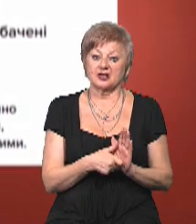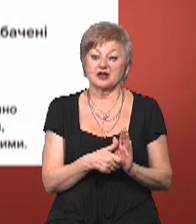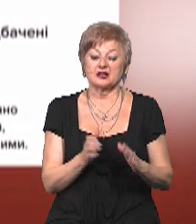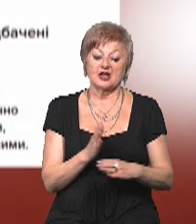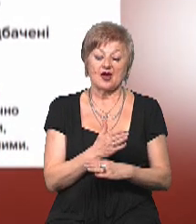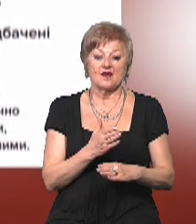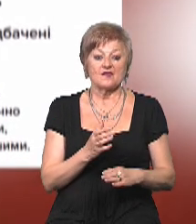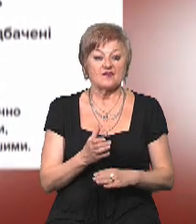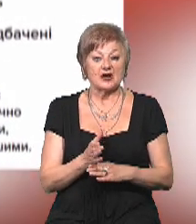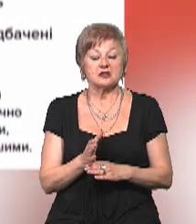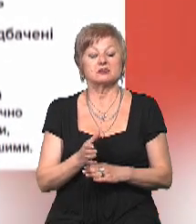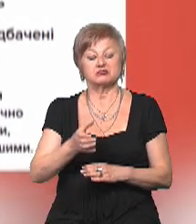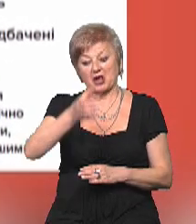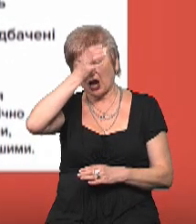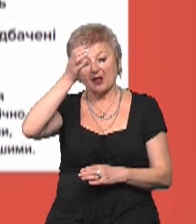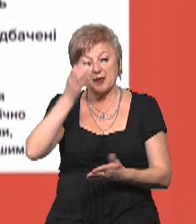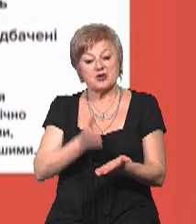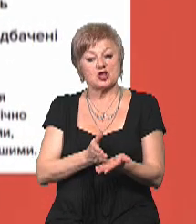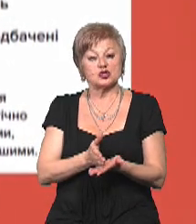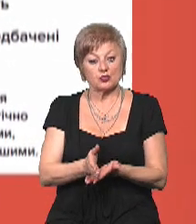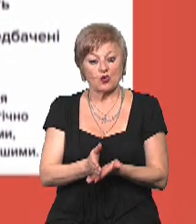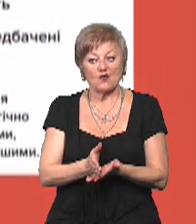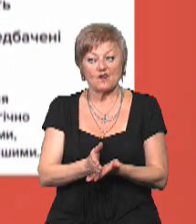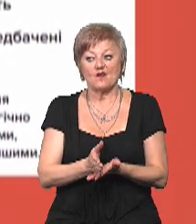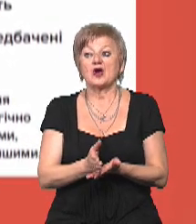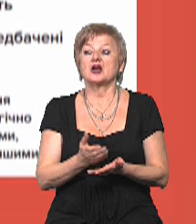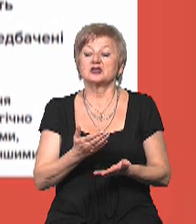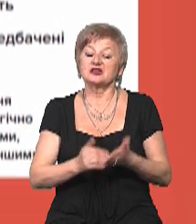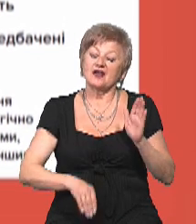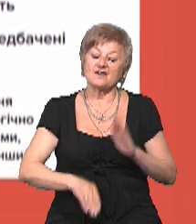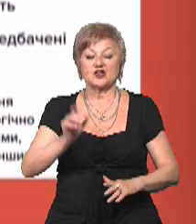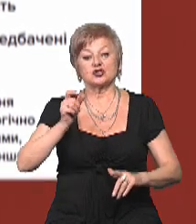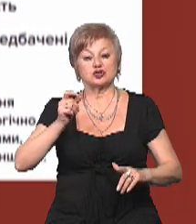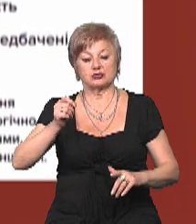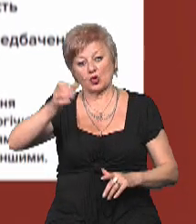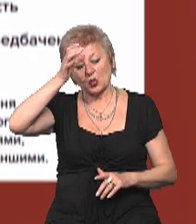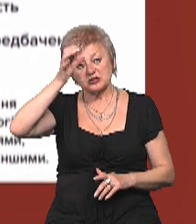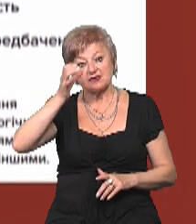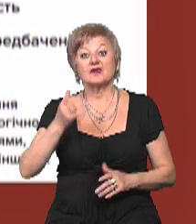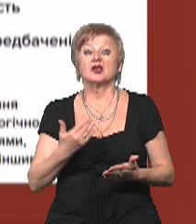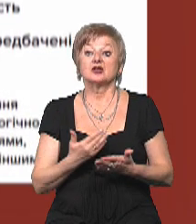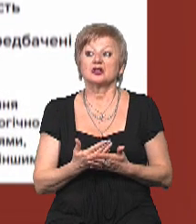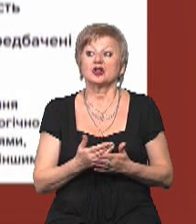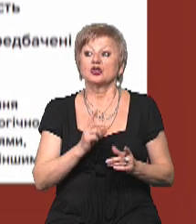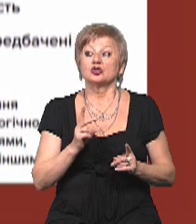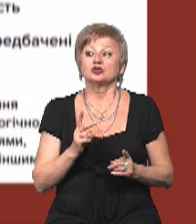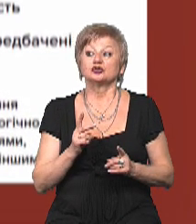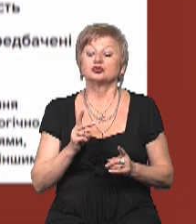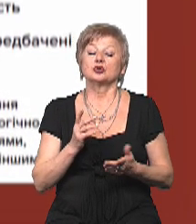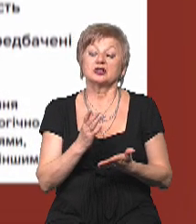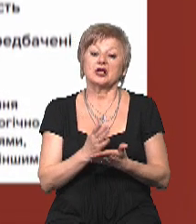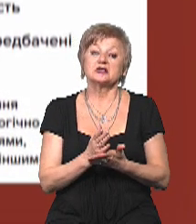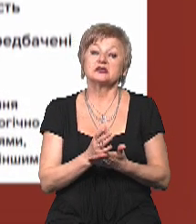ліцей академічного спрямування для подальшого навчання у закладах вищої освіти та ліцей професійного спрямування, який орієнтується на ринок праці